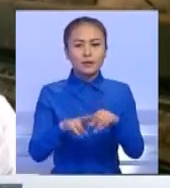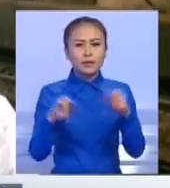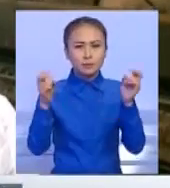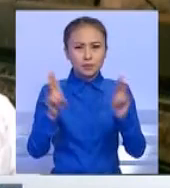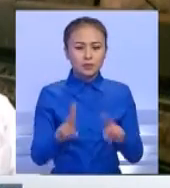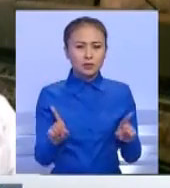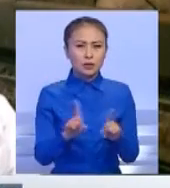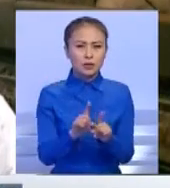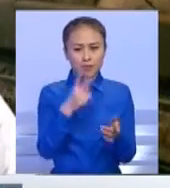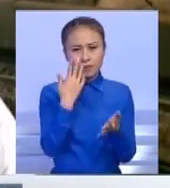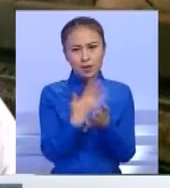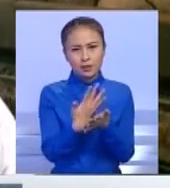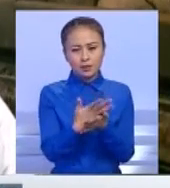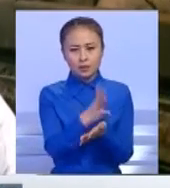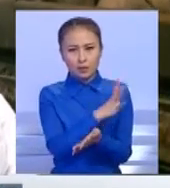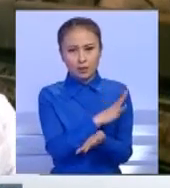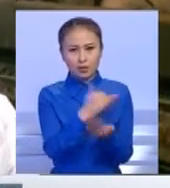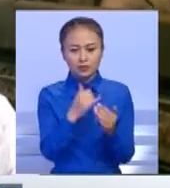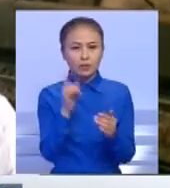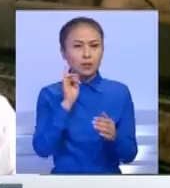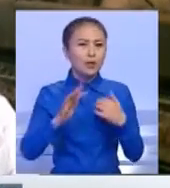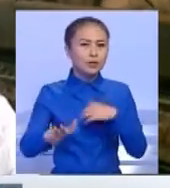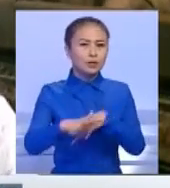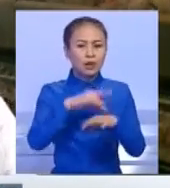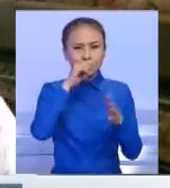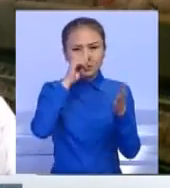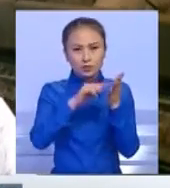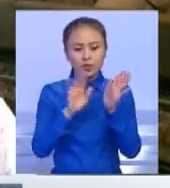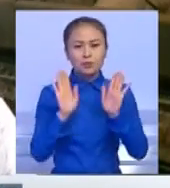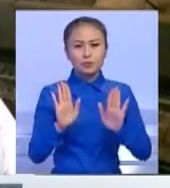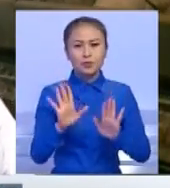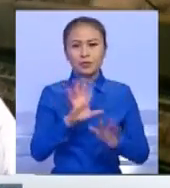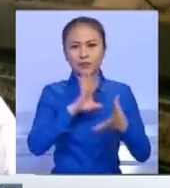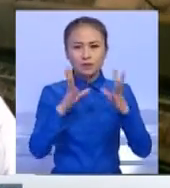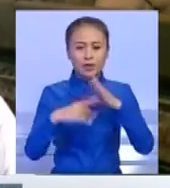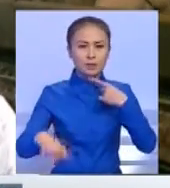зертхана дәлелдеп берді. Біз әзірге нарыққа тек құс жұмыртқасын